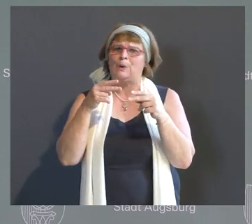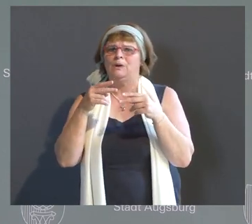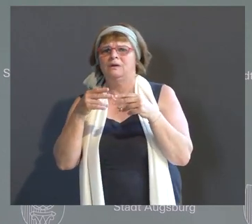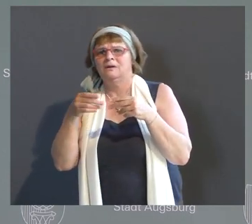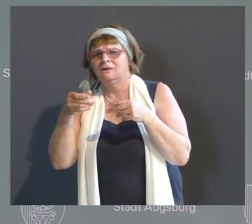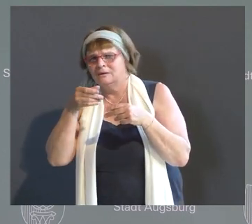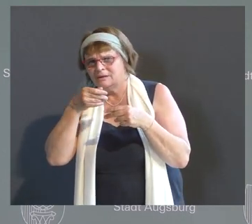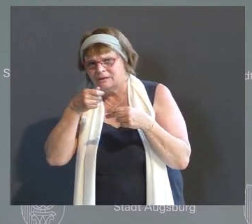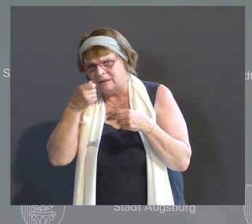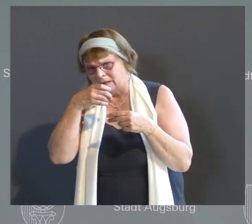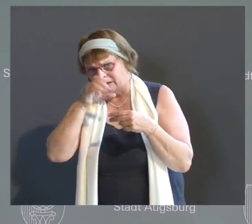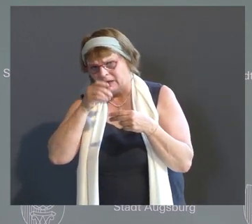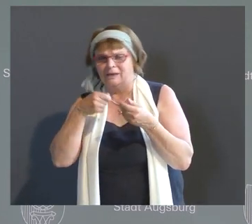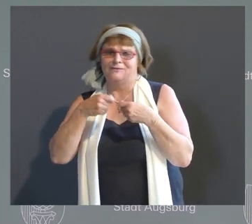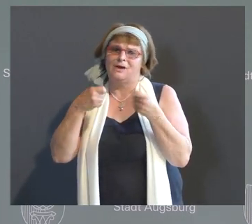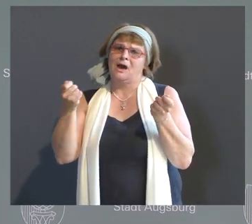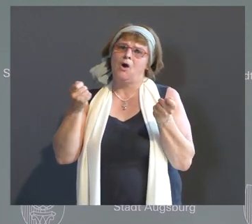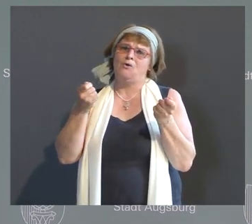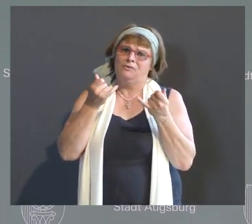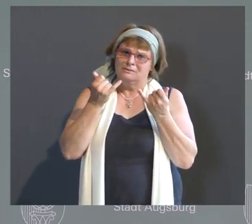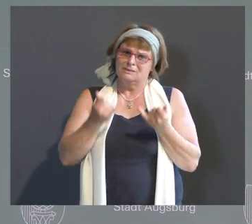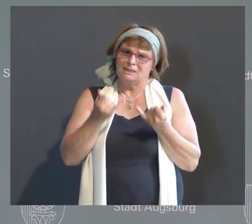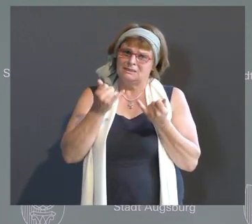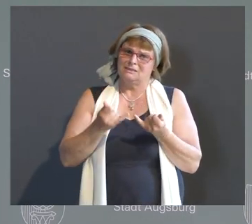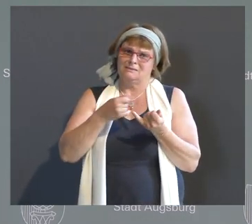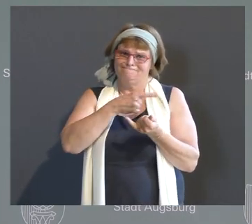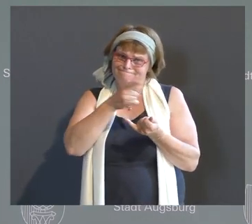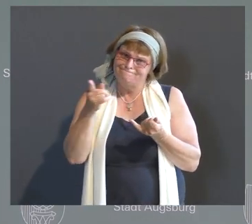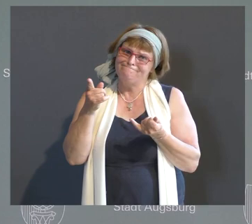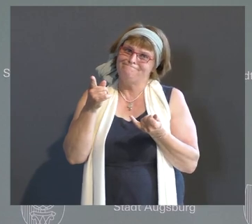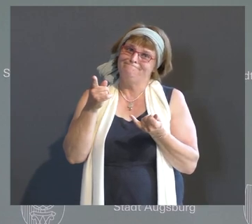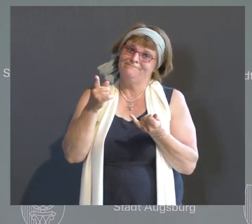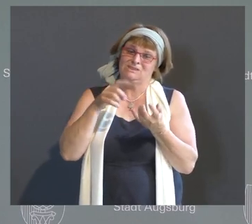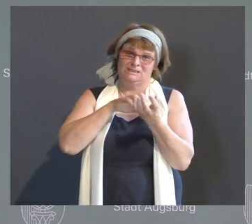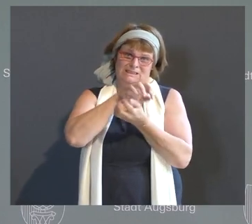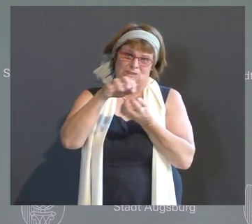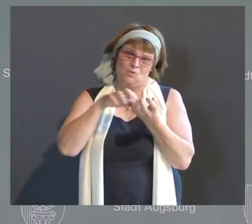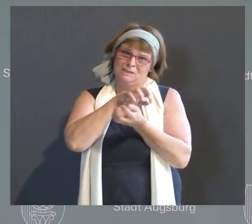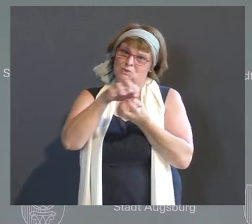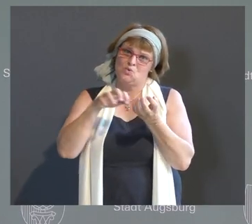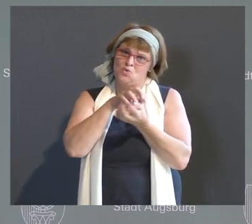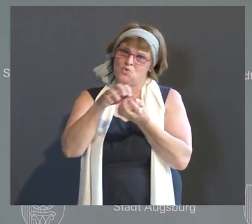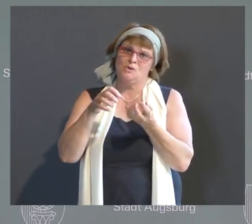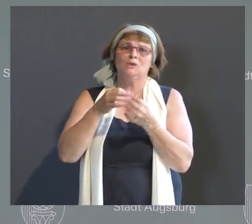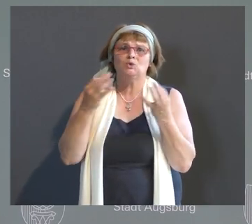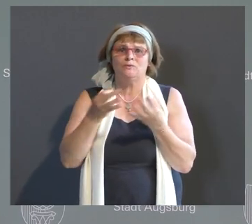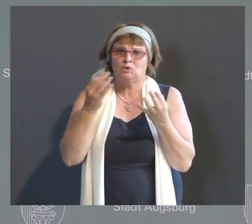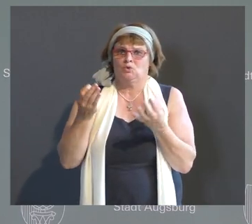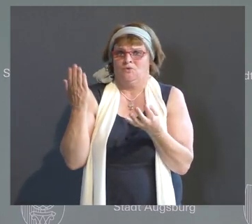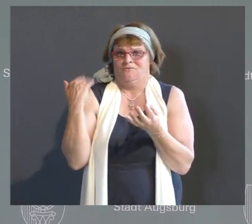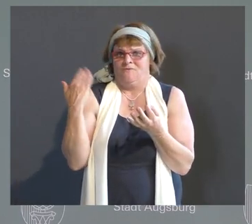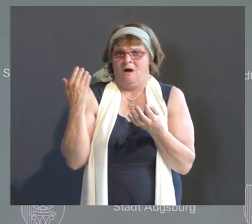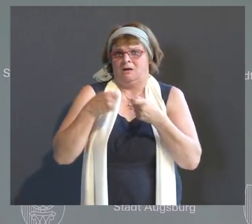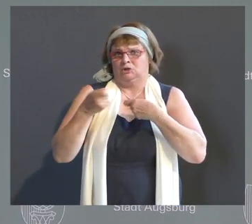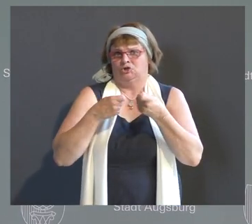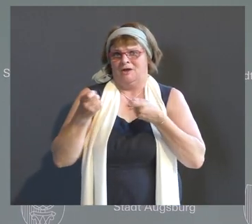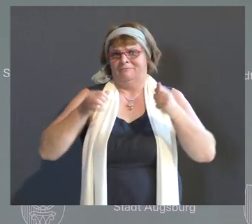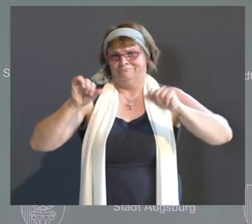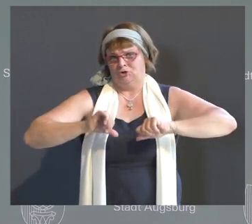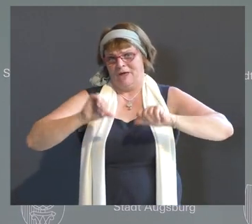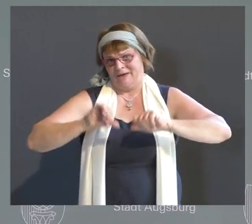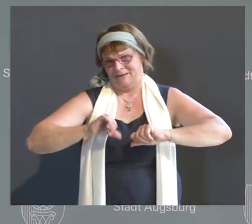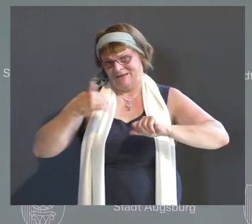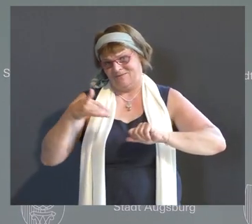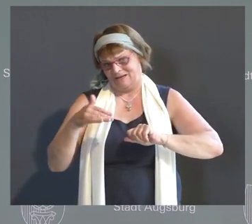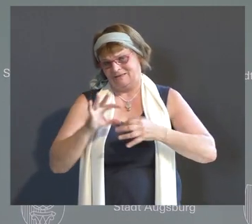eingreifen müssen, denn sie hat in den vergangenen Monaten extrem gelitten und könnte jetzt endlich wieder Geschäft machen. Und